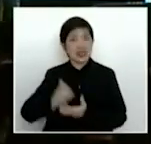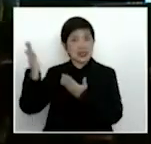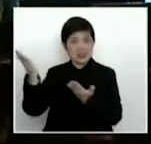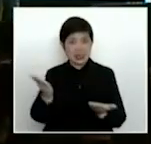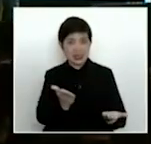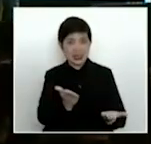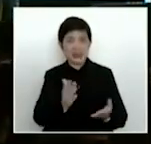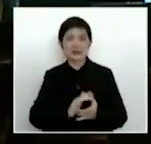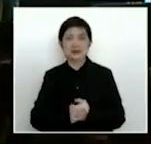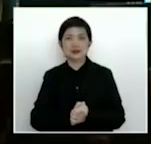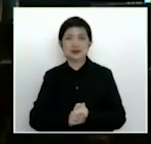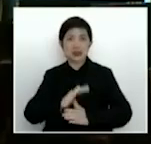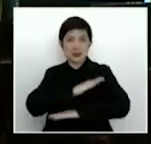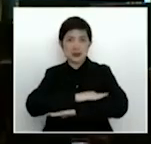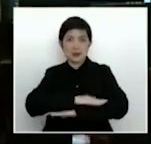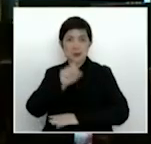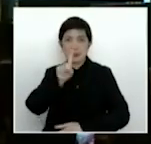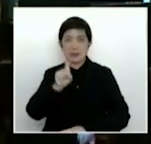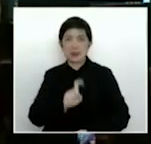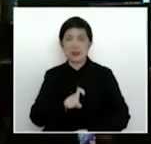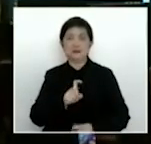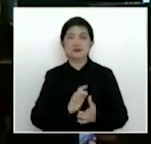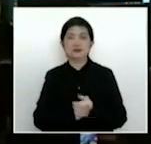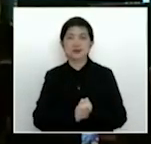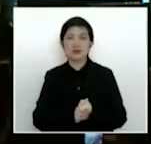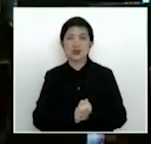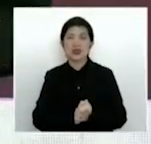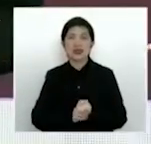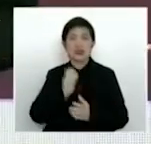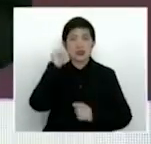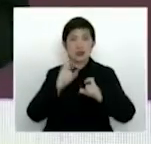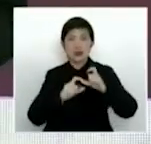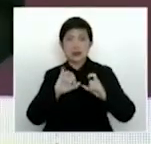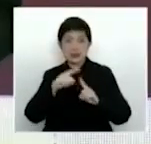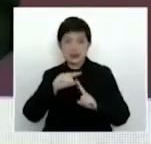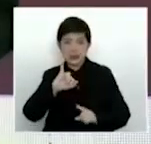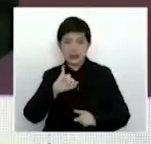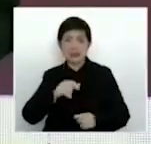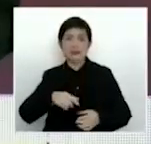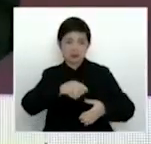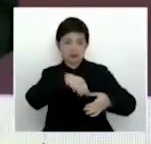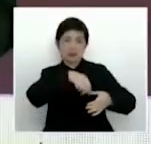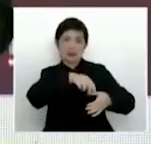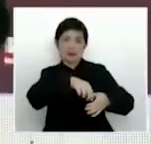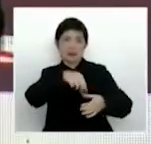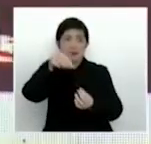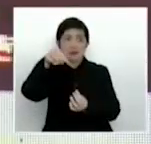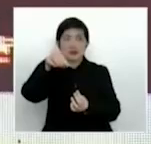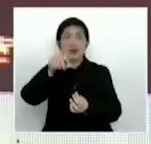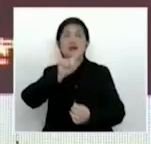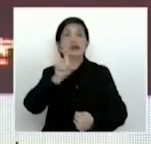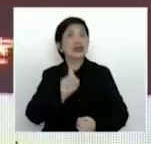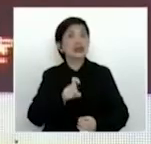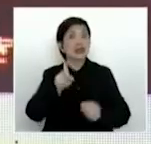persilakan panelis profesor Dr R si zuhro Ma untuk mengambil pertanyaan subtema